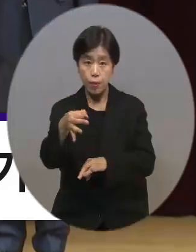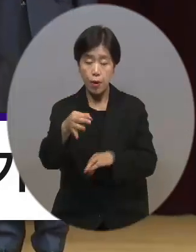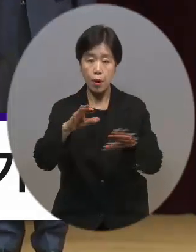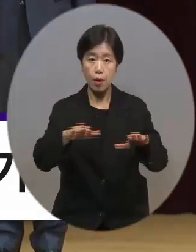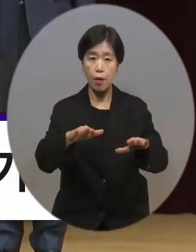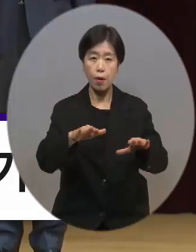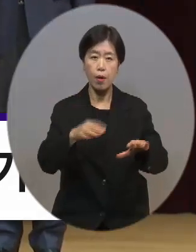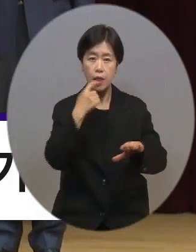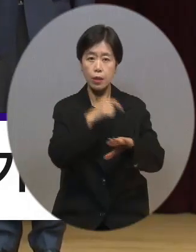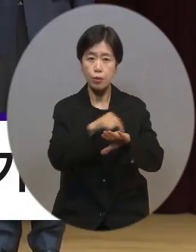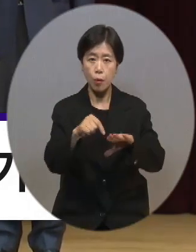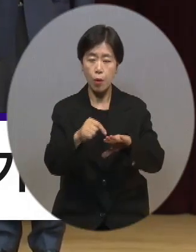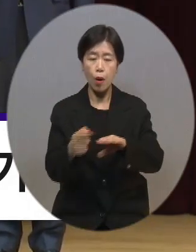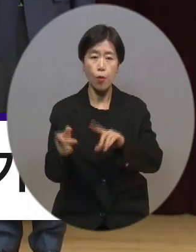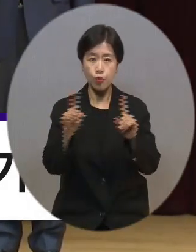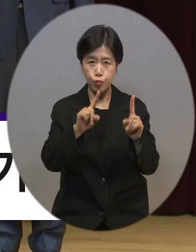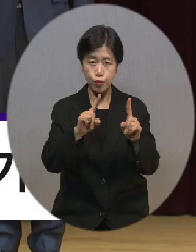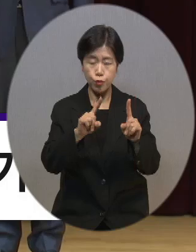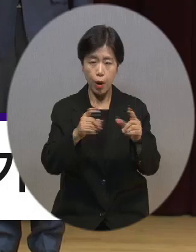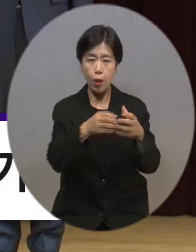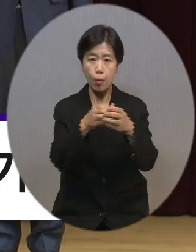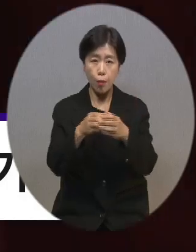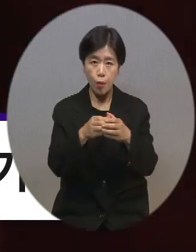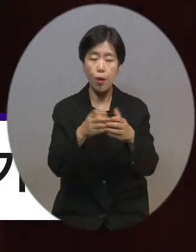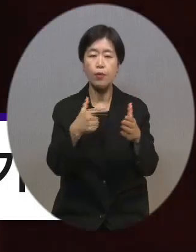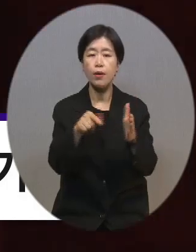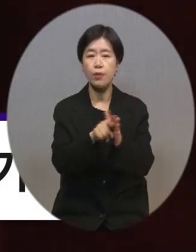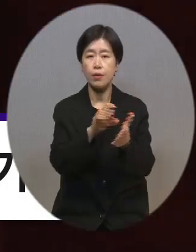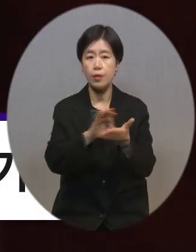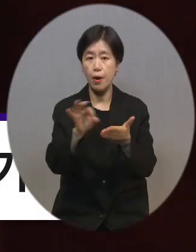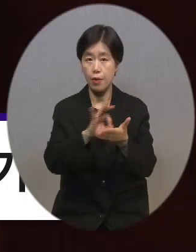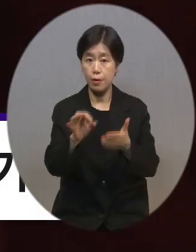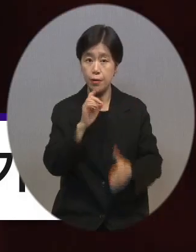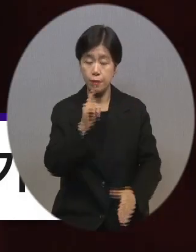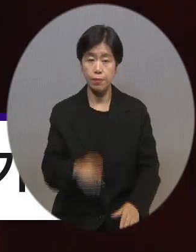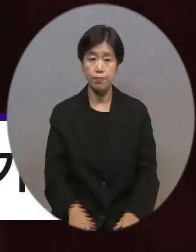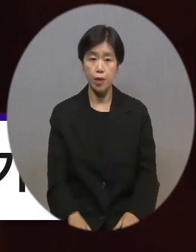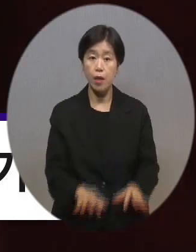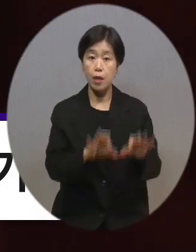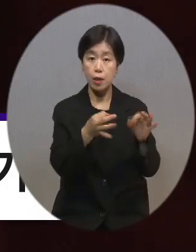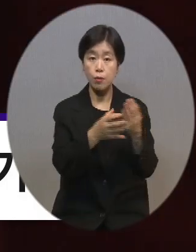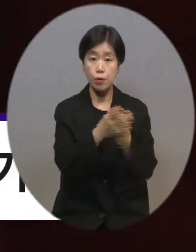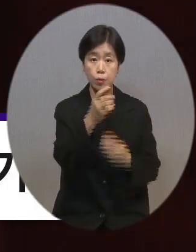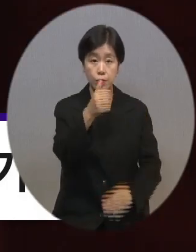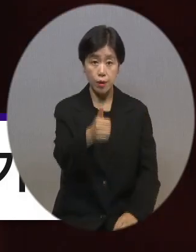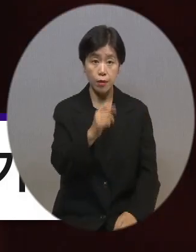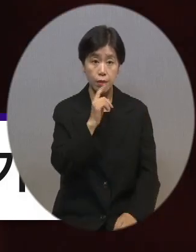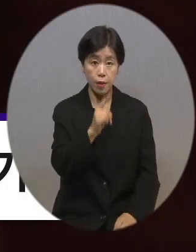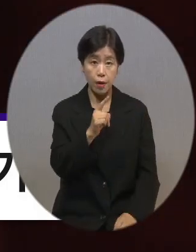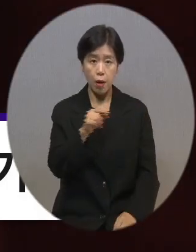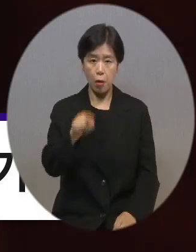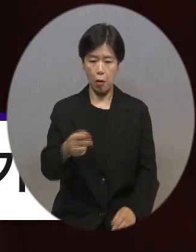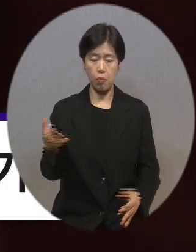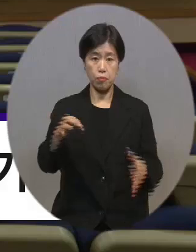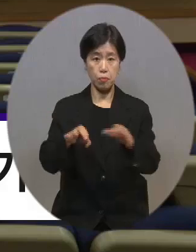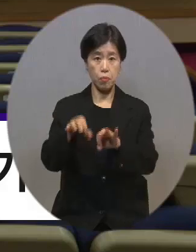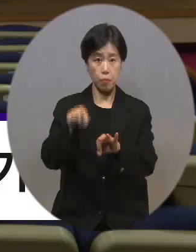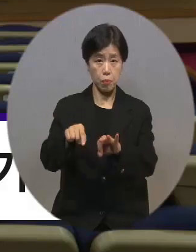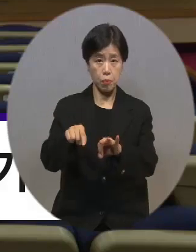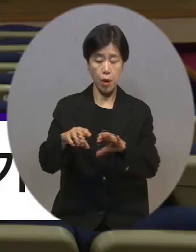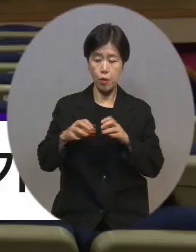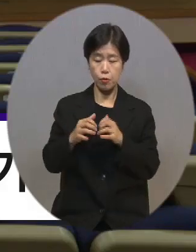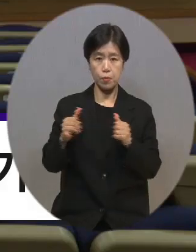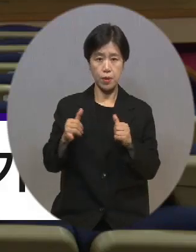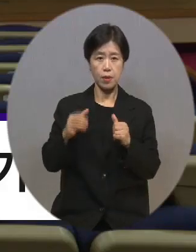위한 재원으로 사용되기를 희망한다고 말했습니다. 김영호 통일부 장관 또한 통일 항아리 모금의 국민적 의지를